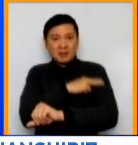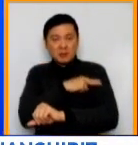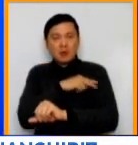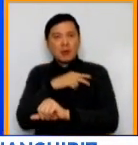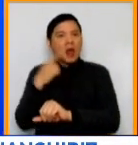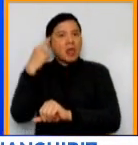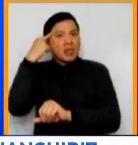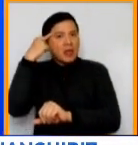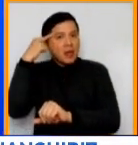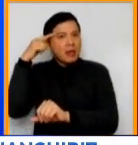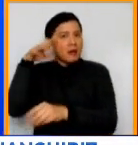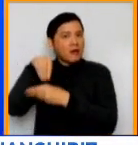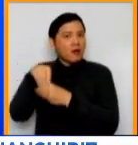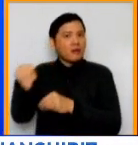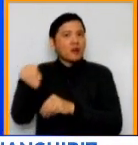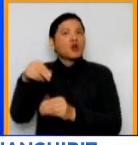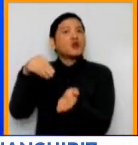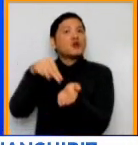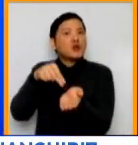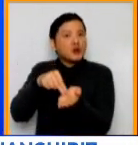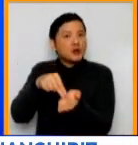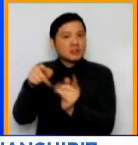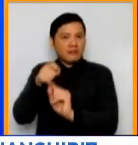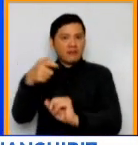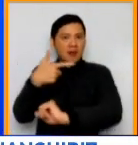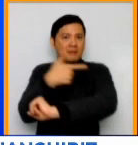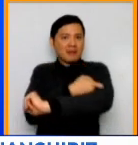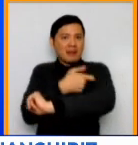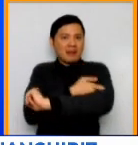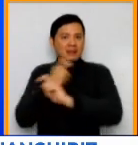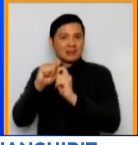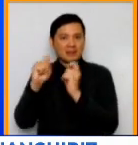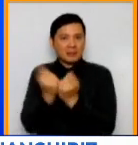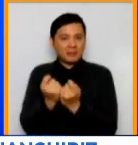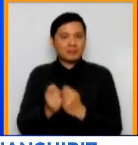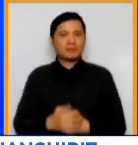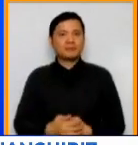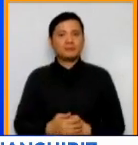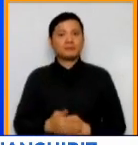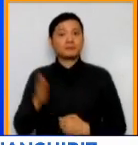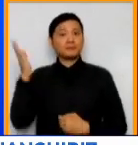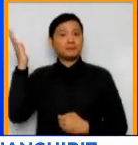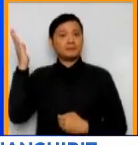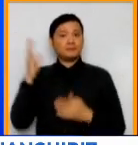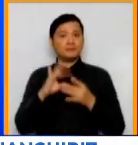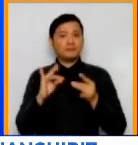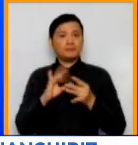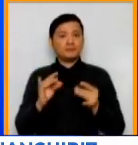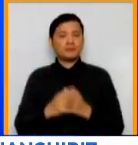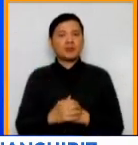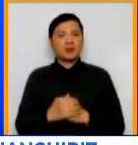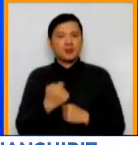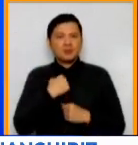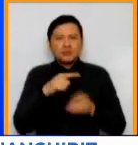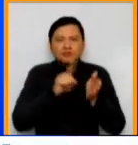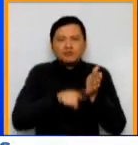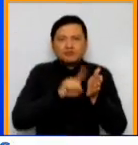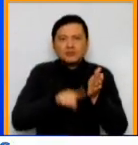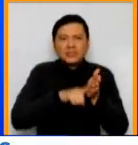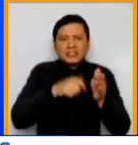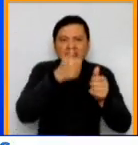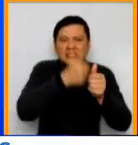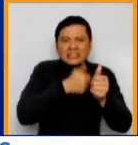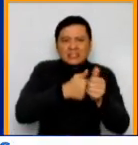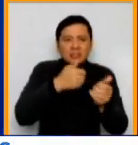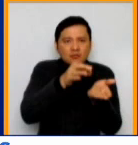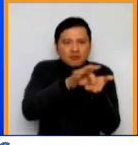po, na-incheck po yung ano. In fact, naibalik the following day yung vials kasi oh. Diba ipapadala yan pabalik sa